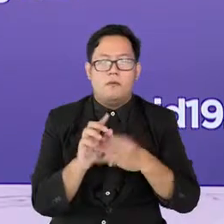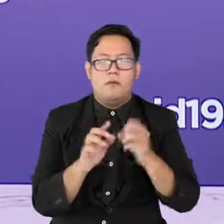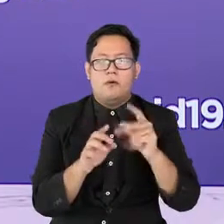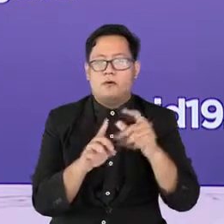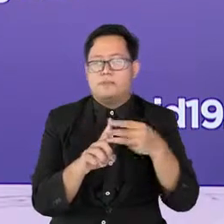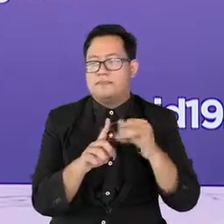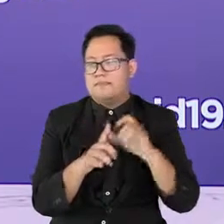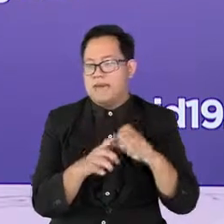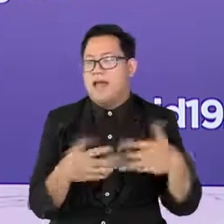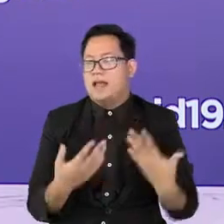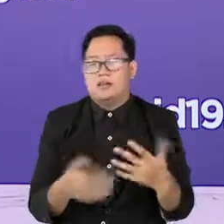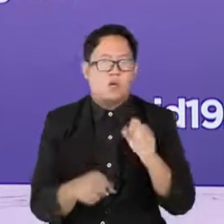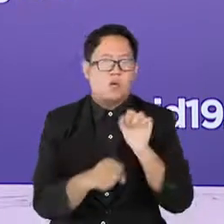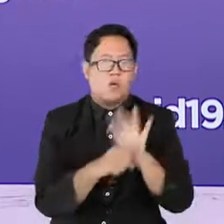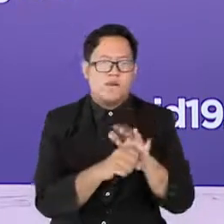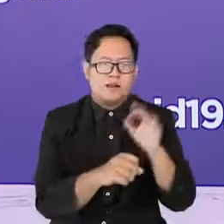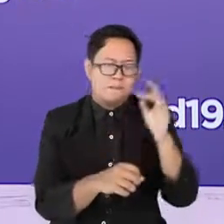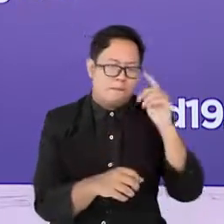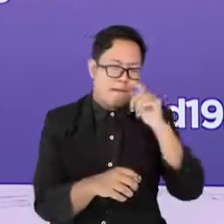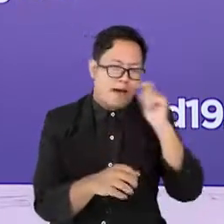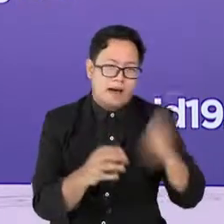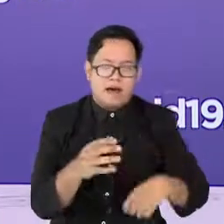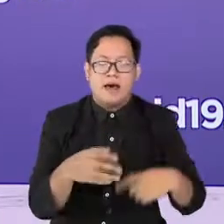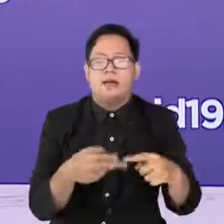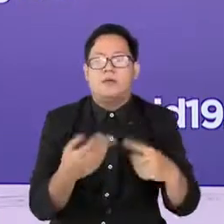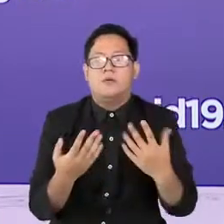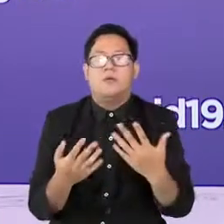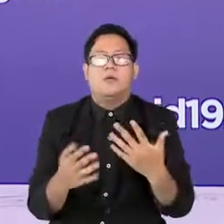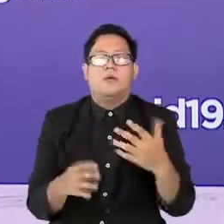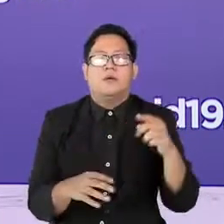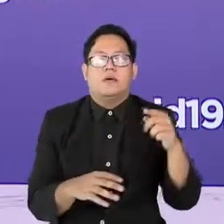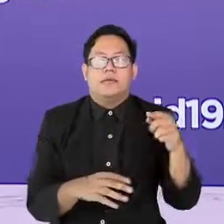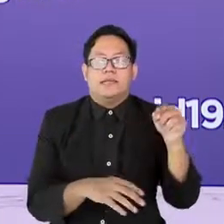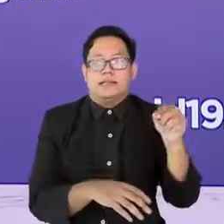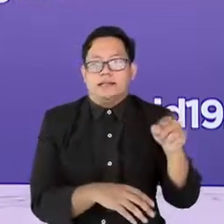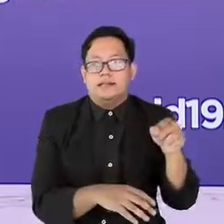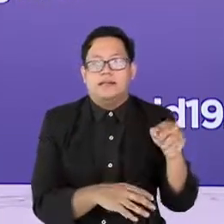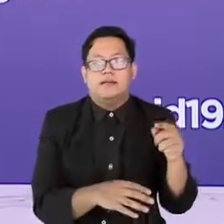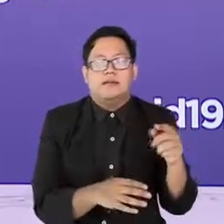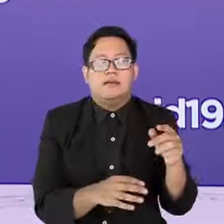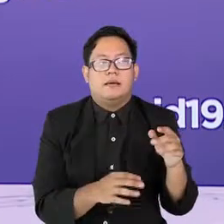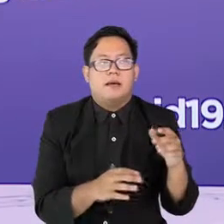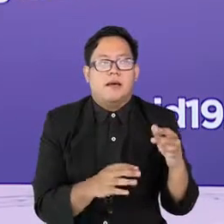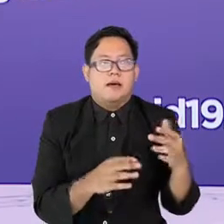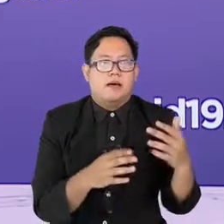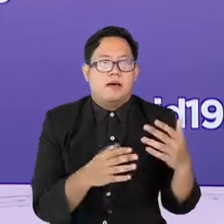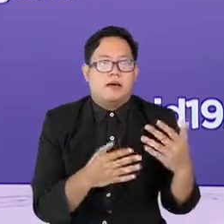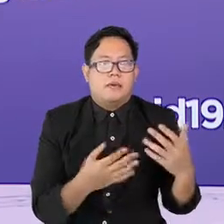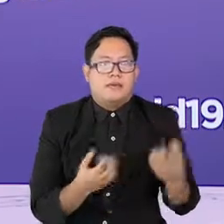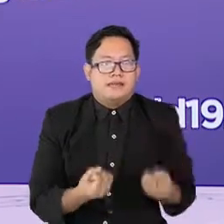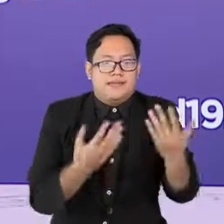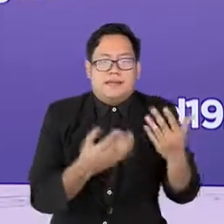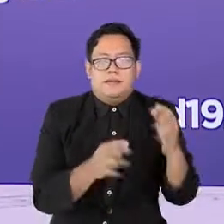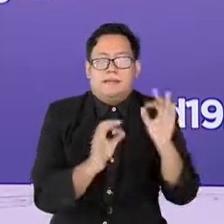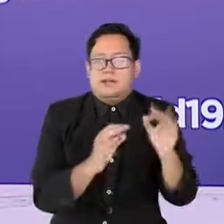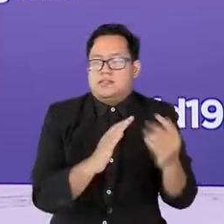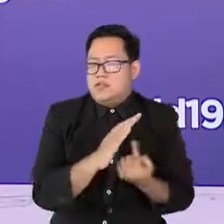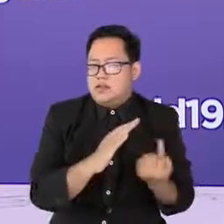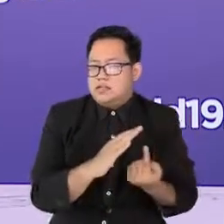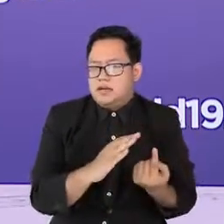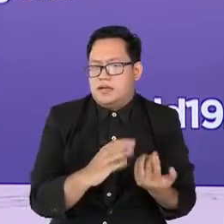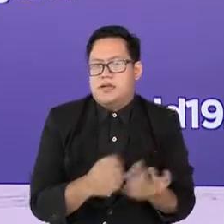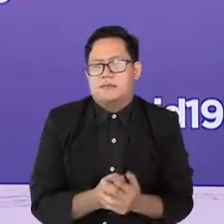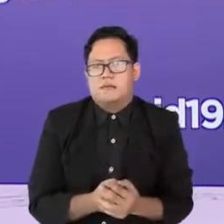lalu kasus meninggal ini paling banyak terjadi di rumah sakit atau saat isolasi Mandiri Untuk itu bagaimana